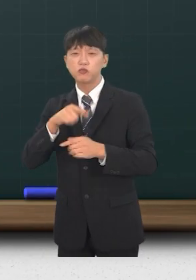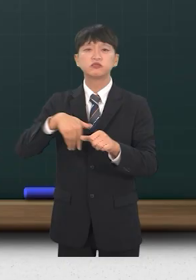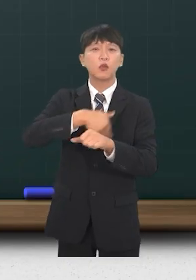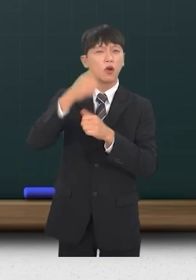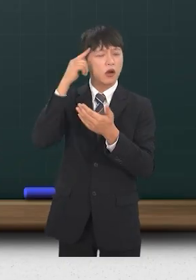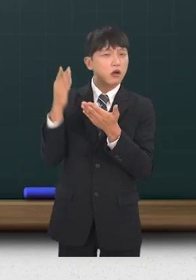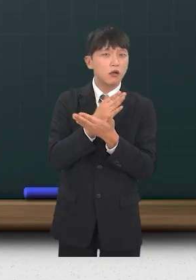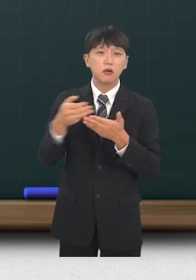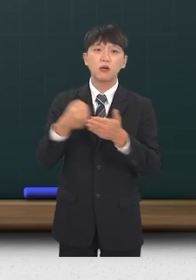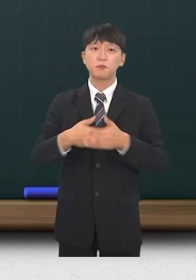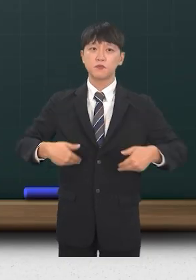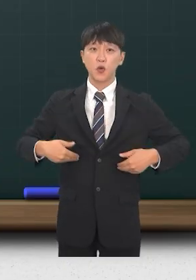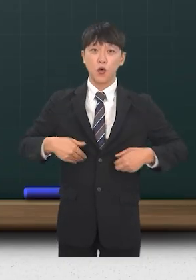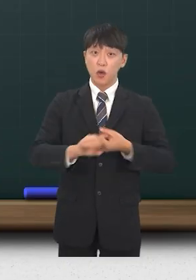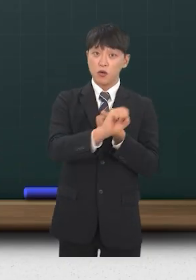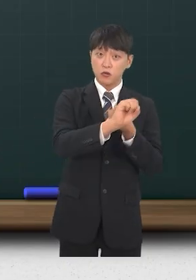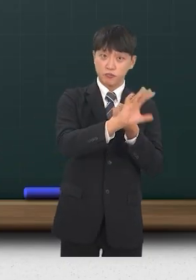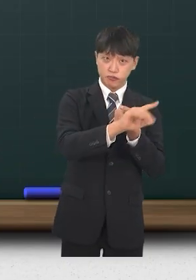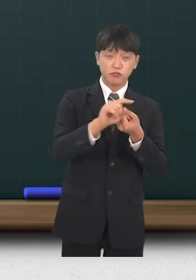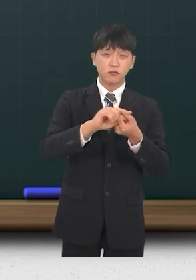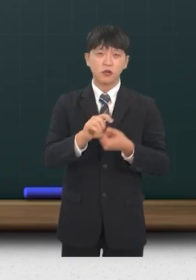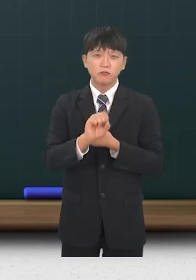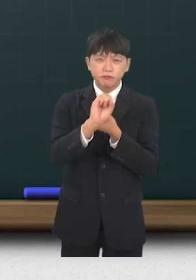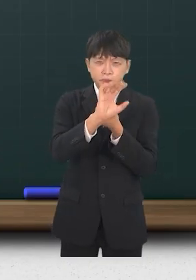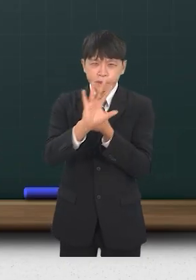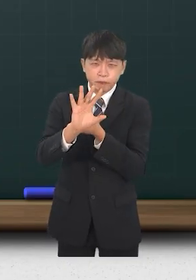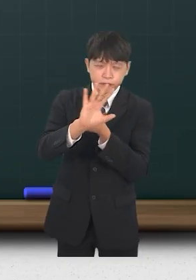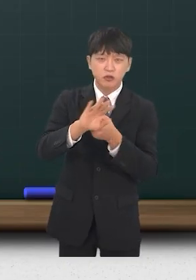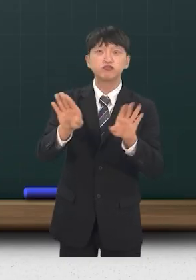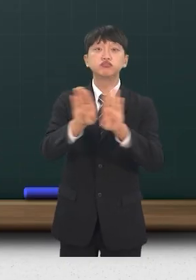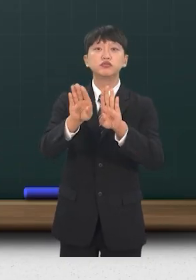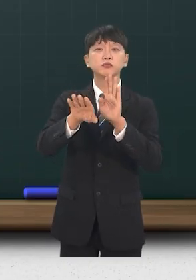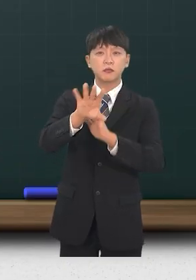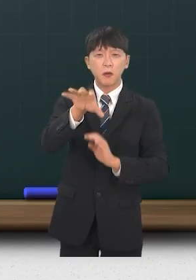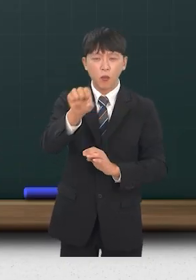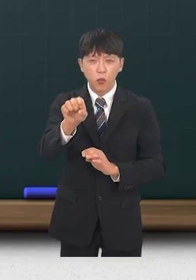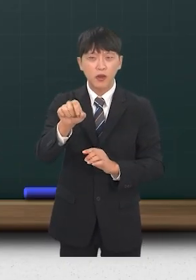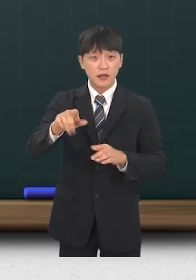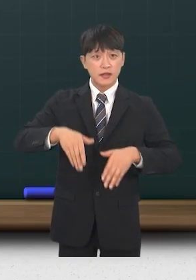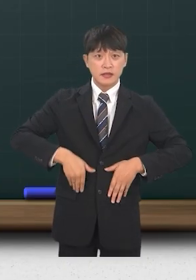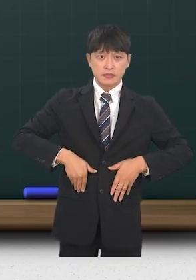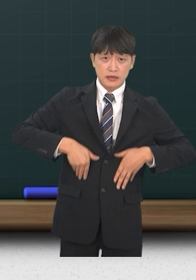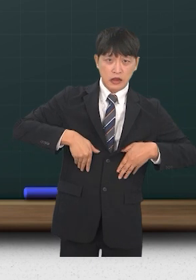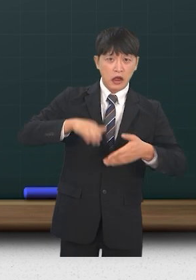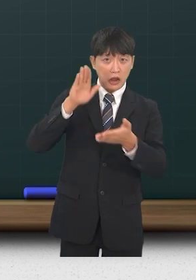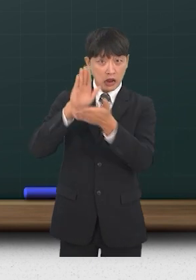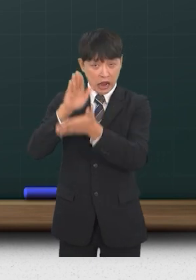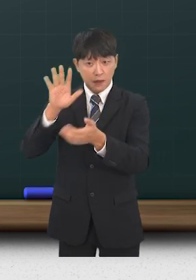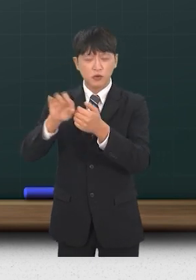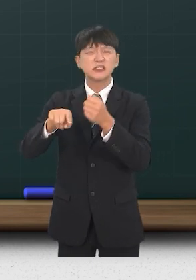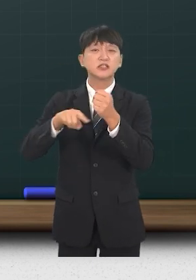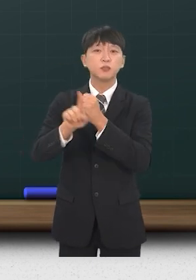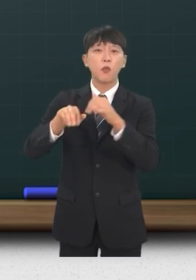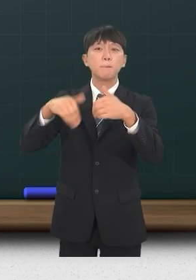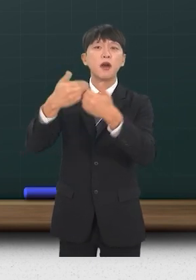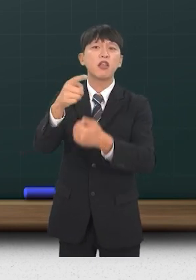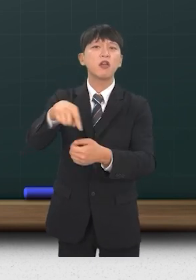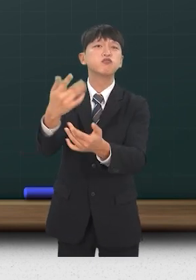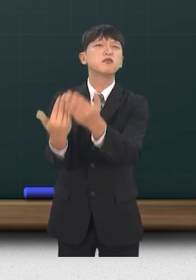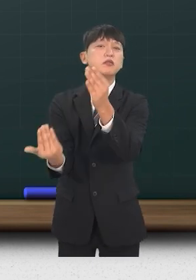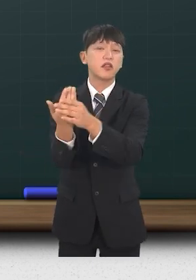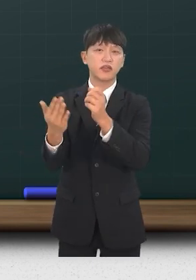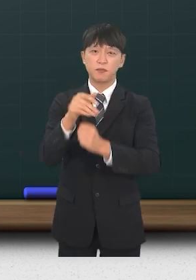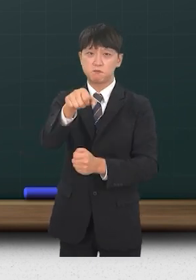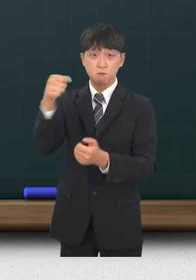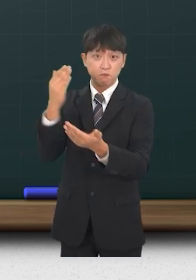확인합니다. 화재 시 실천해야 하는 행동 수칙. 어떤 것이 있을까요? 첫 번째, 연기나 불이 발생했을 시